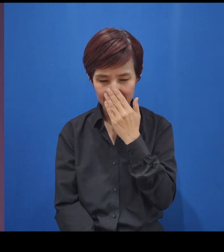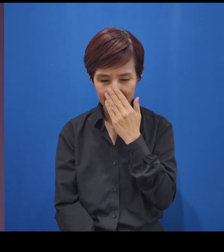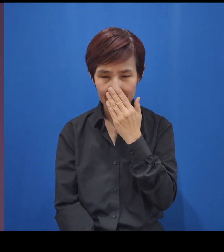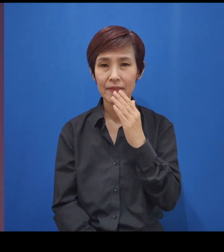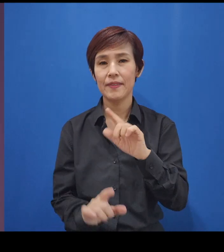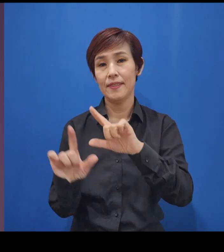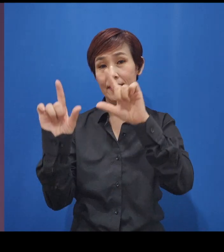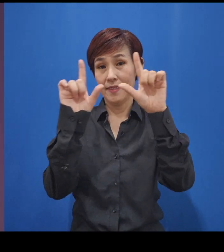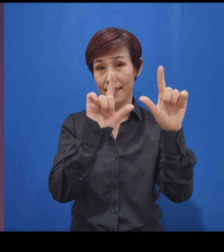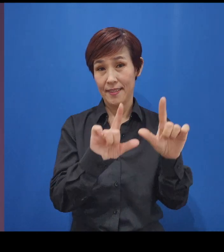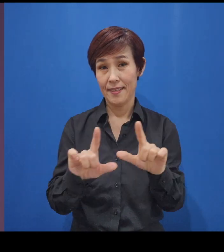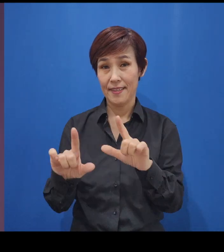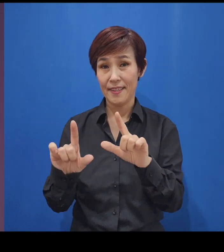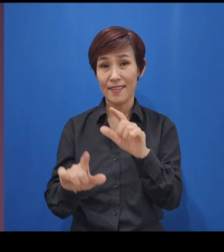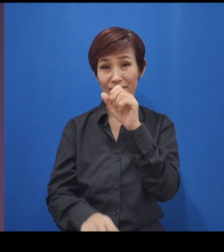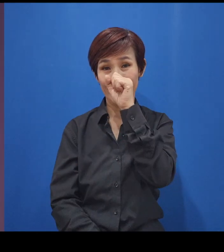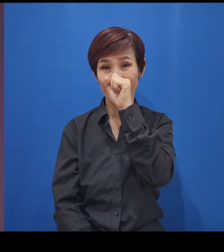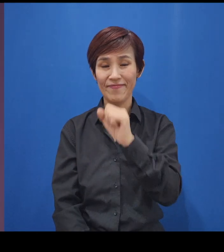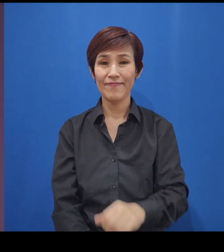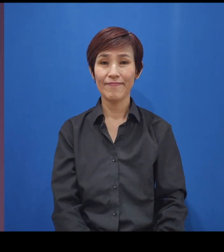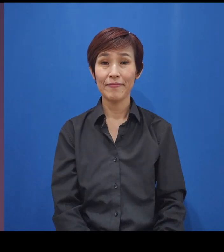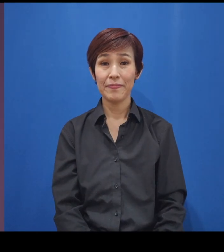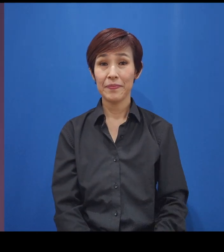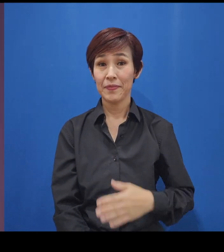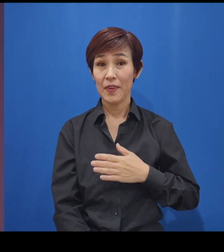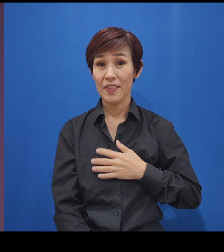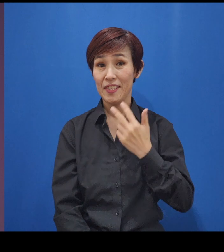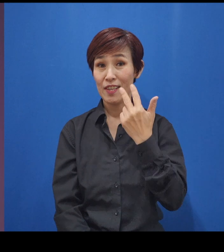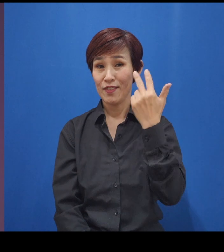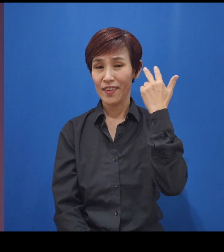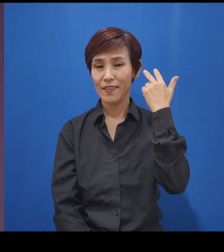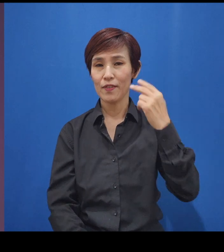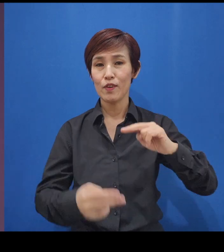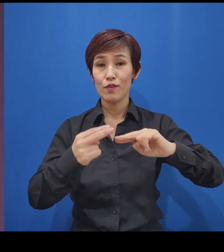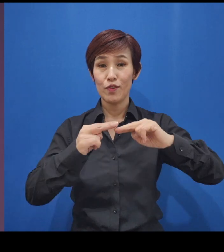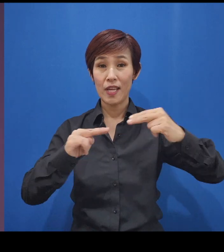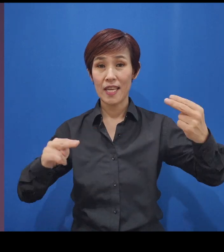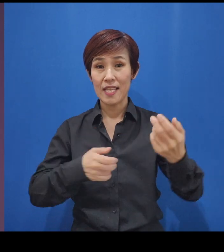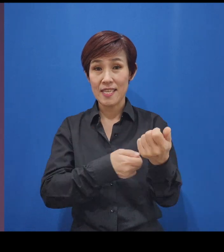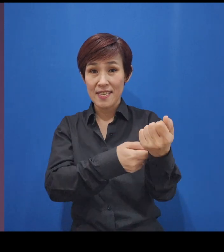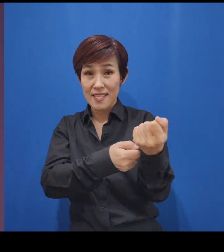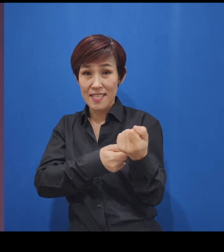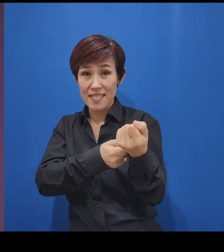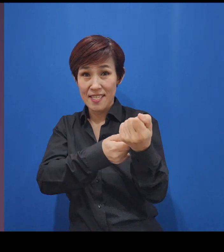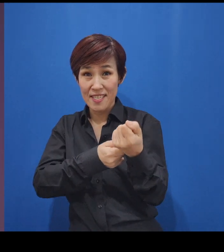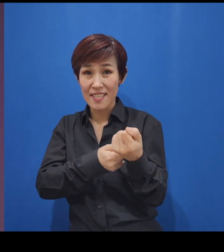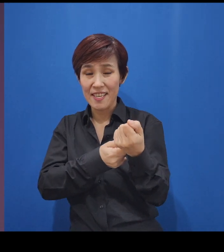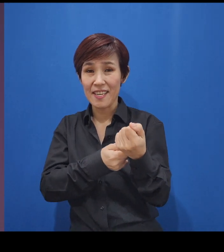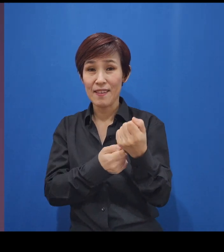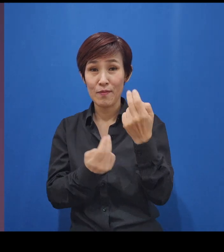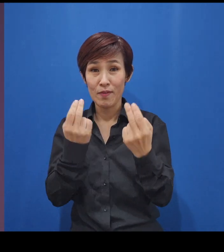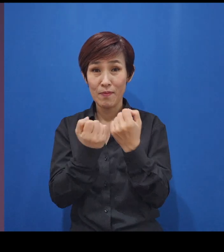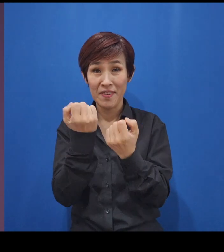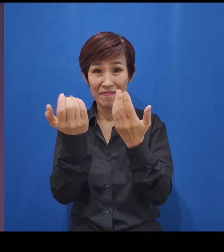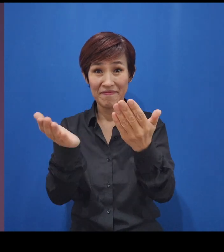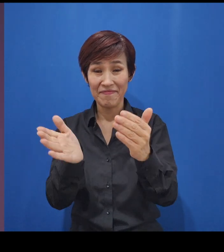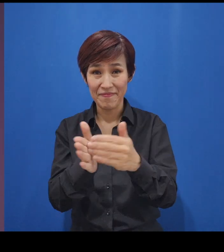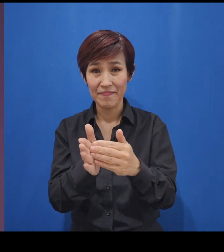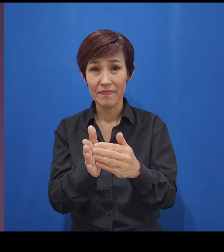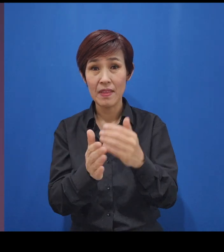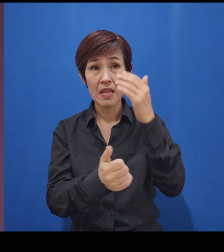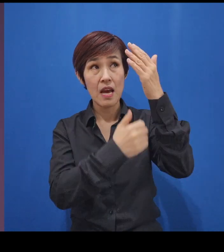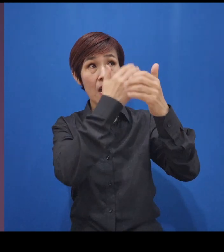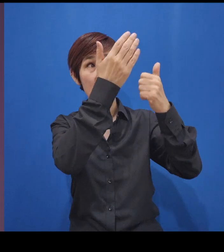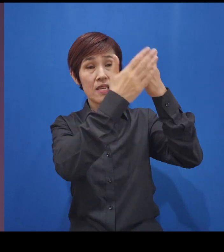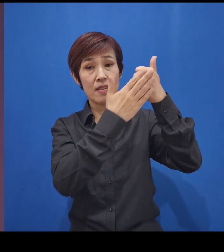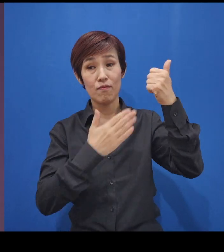가지고 살아갈 수 있으면 좋겠습니다. 저는 지난주에 줄다리기에 대한 비유를 말씀드렸습니다. 하나님과